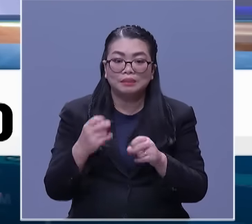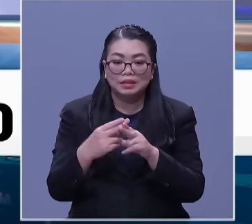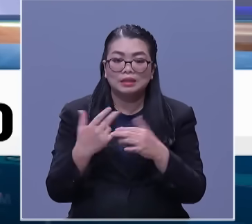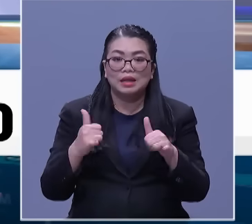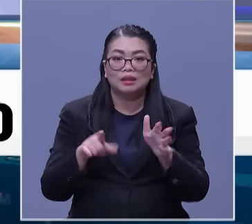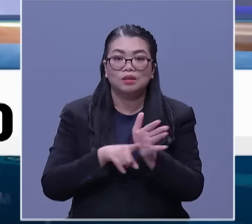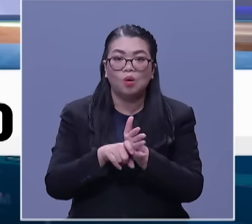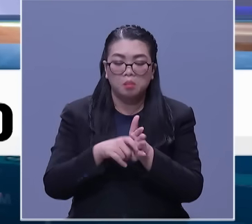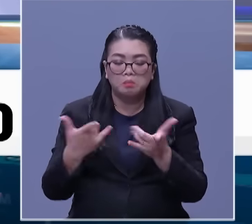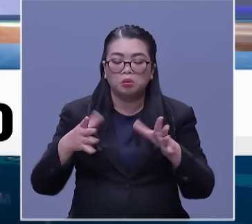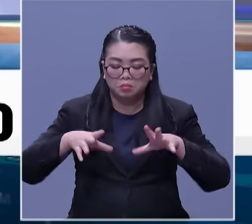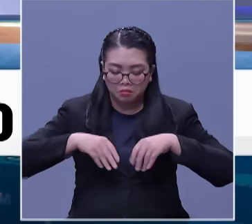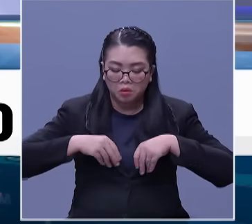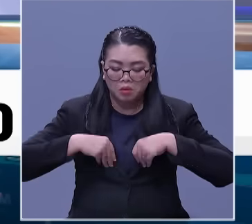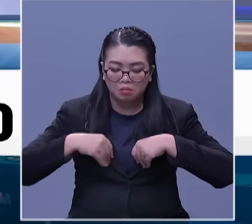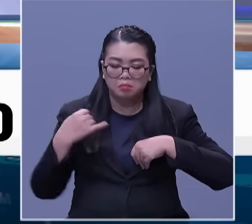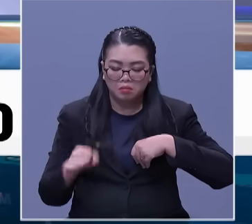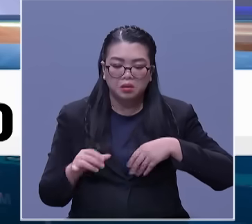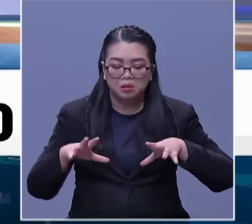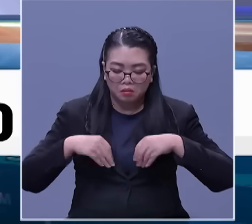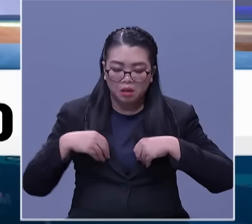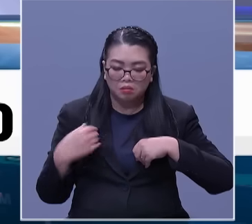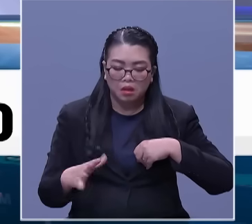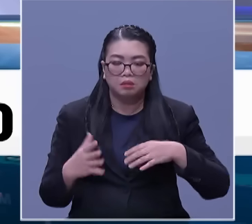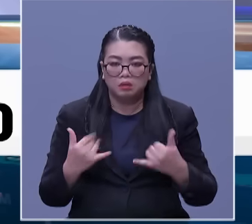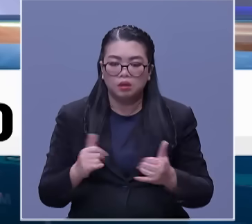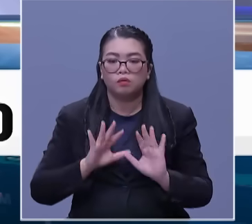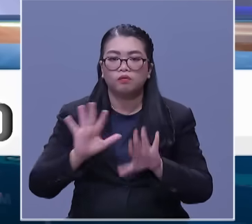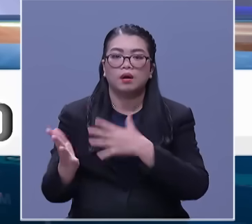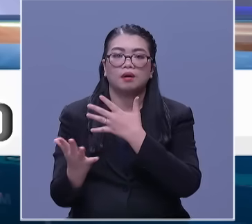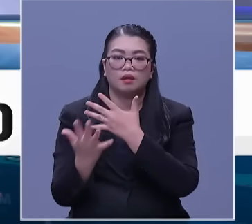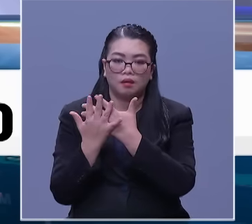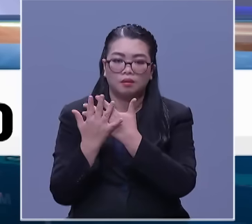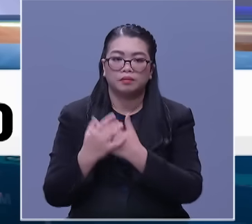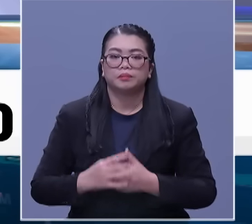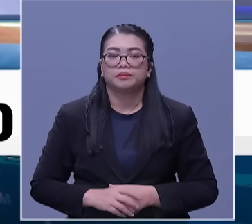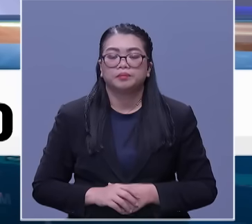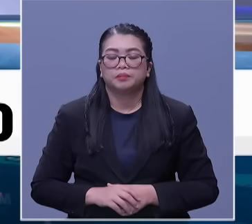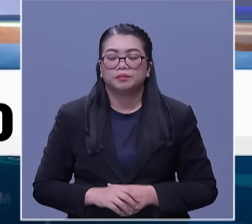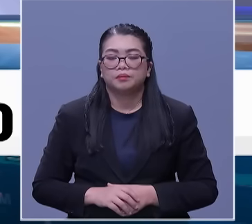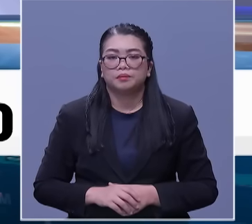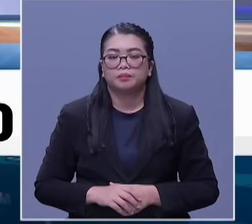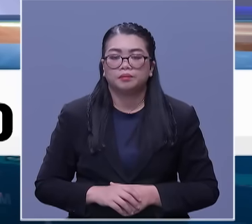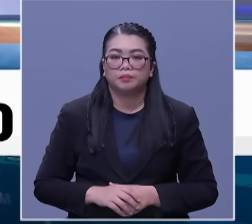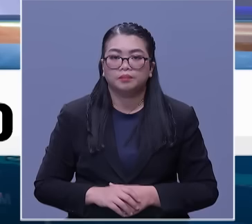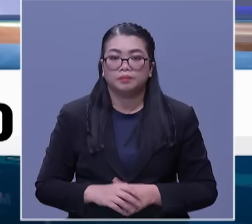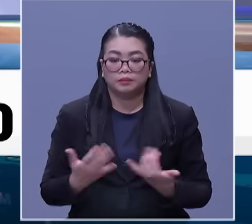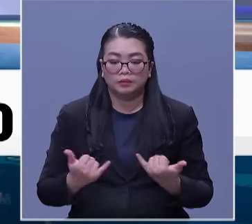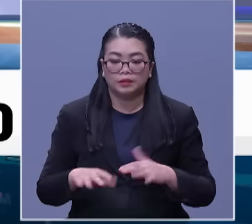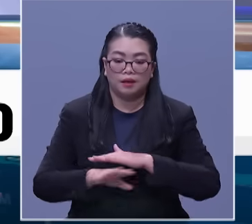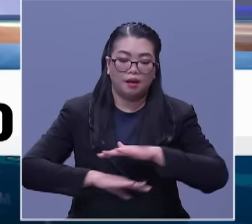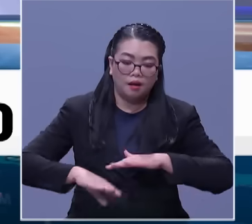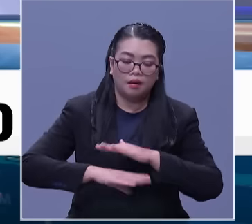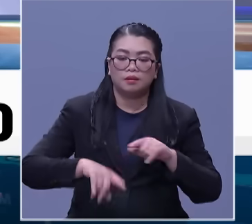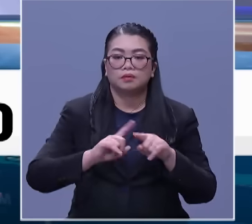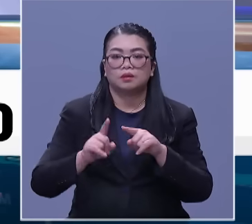สุดท้ายสารภาพหมดเปลือกเลยแล้วก็ล่าสุดวันนี้เตรียมฝากขังแล้วนะคะคดีนี้ค่ะเจ้าหน้าที่ได้รวบรวมพยานหลัก